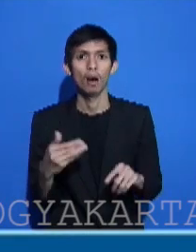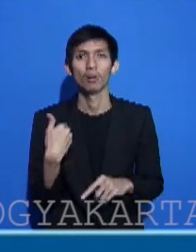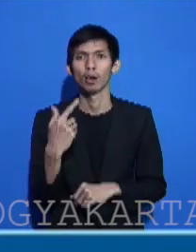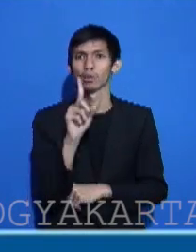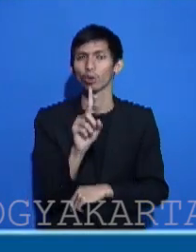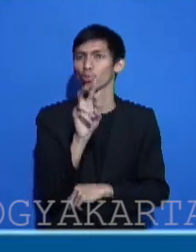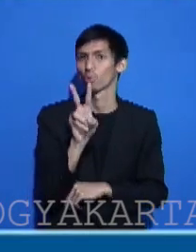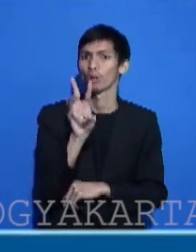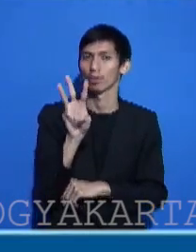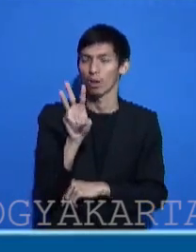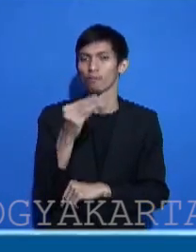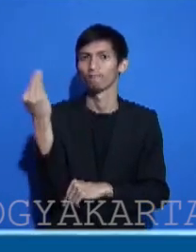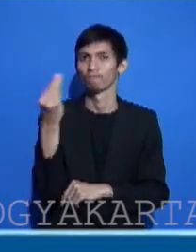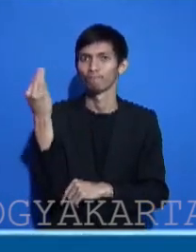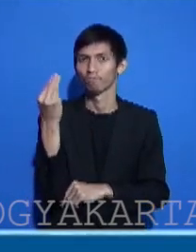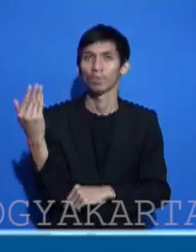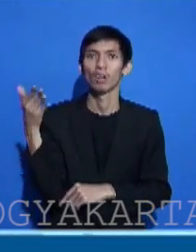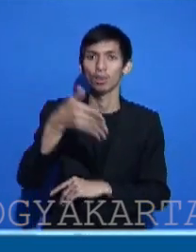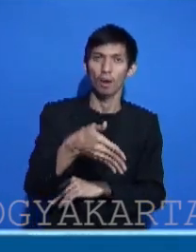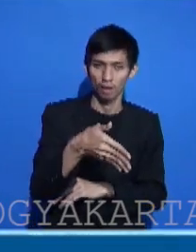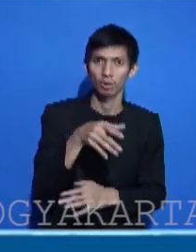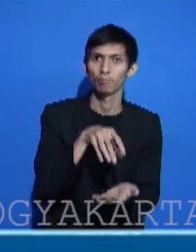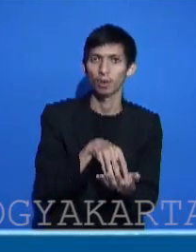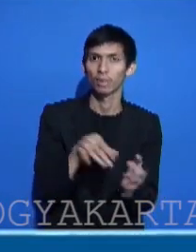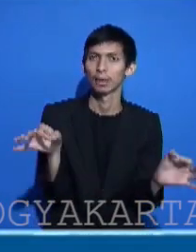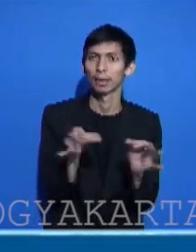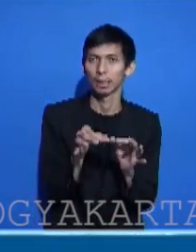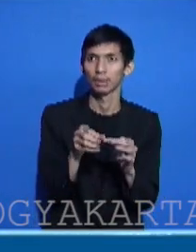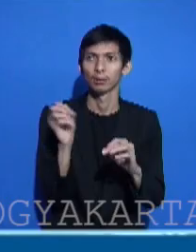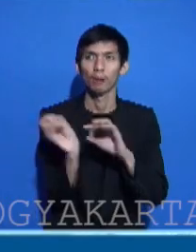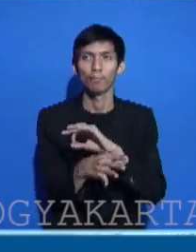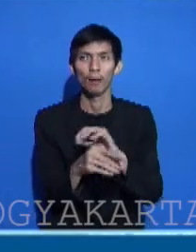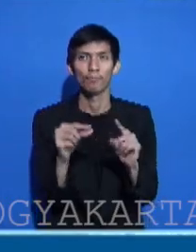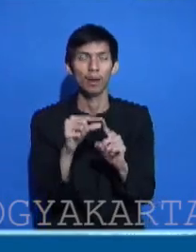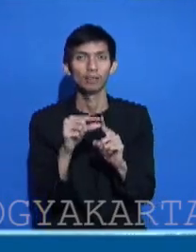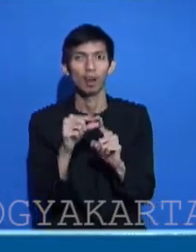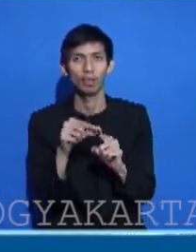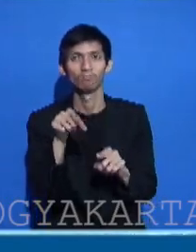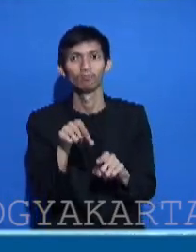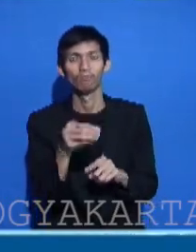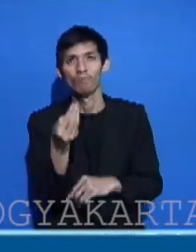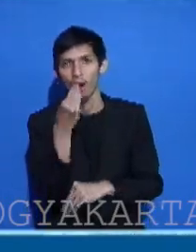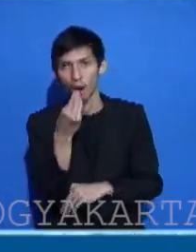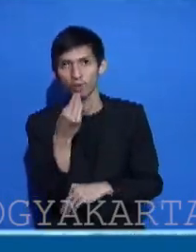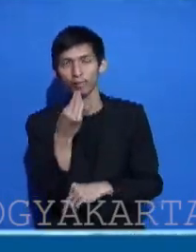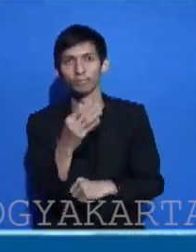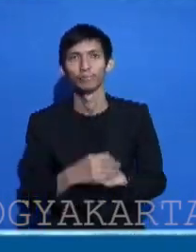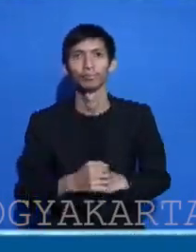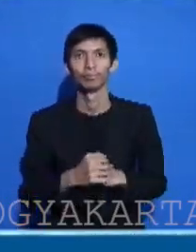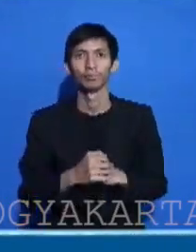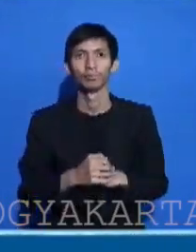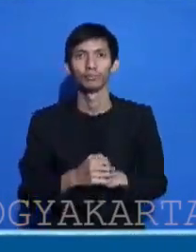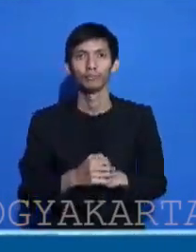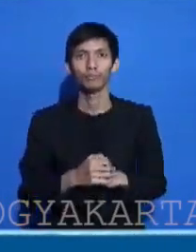wisatawan ingkang ngendangi pesisir Pandan Sari ingkang lajeng dahar ing papanipun menika. Menapa